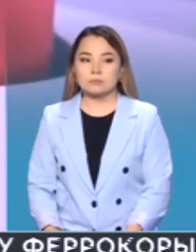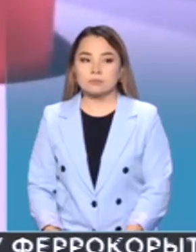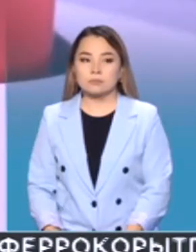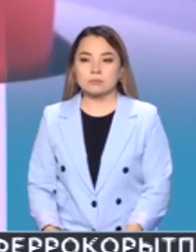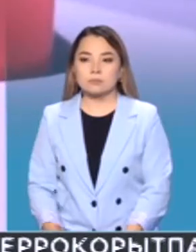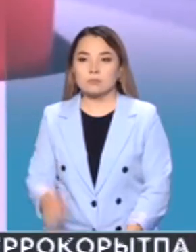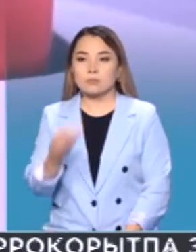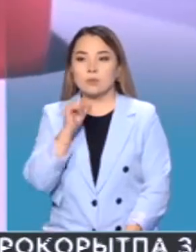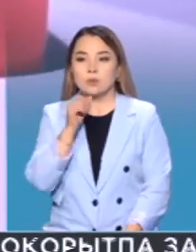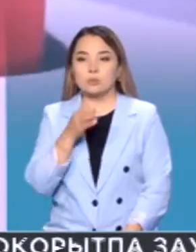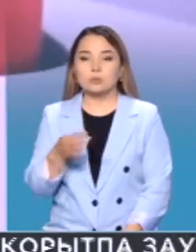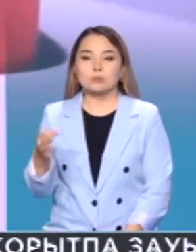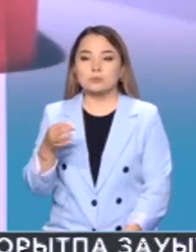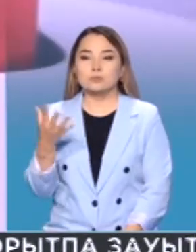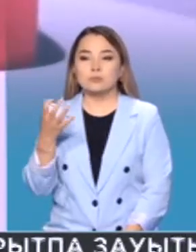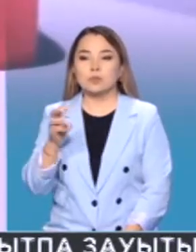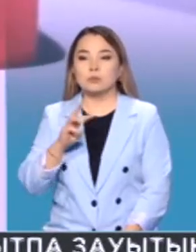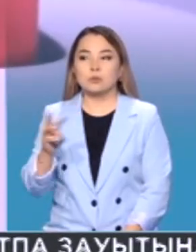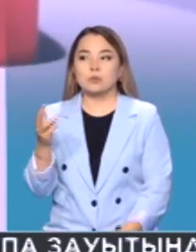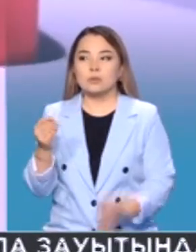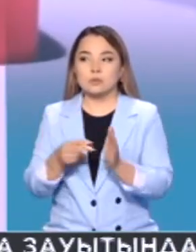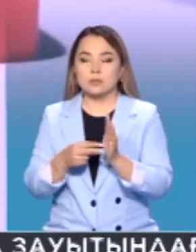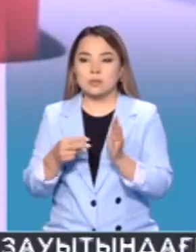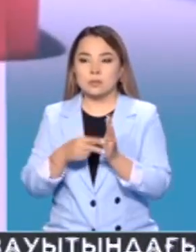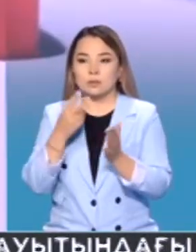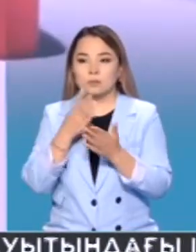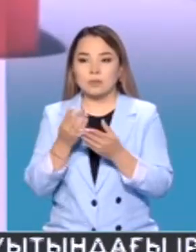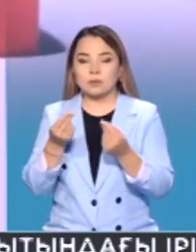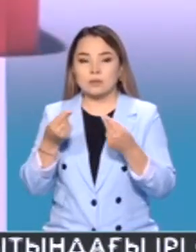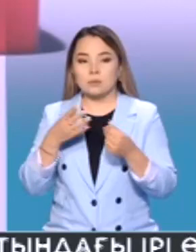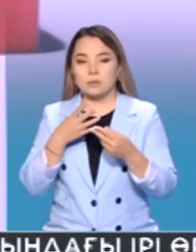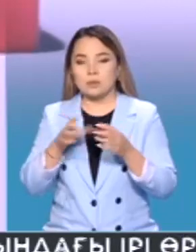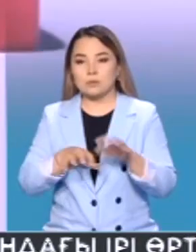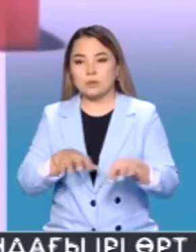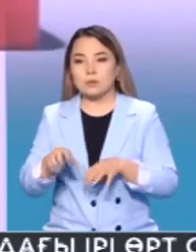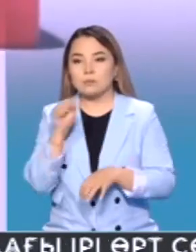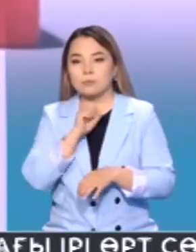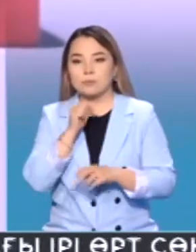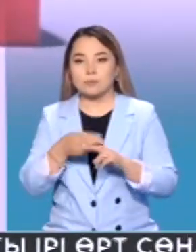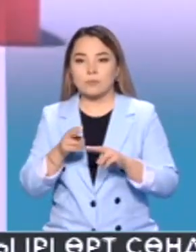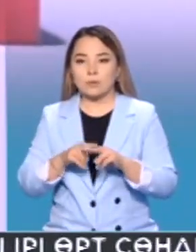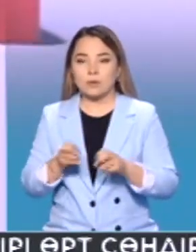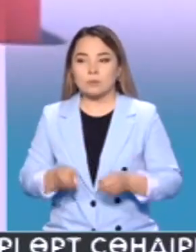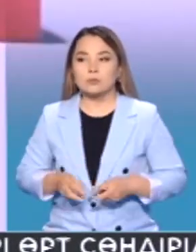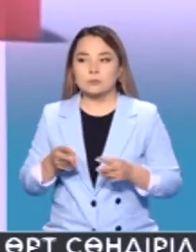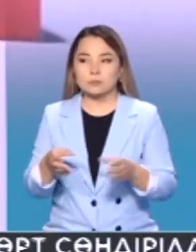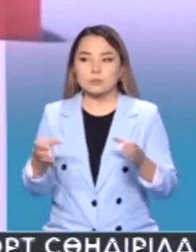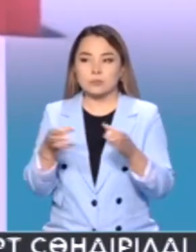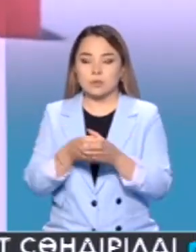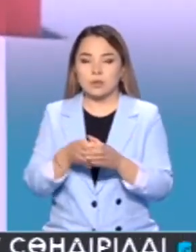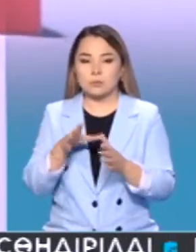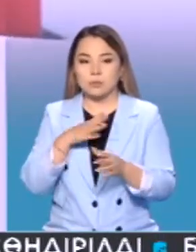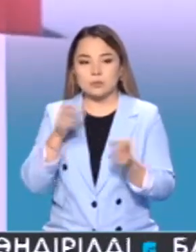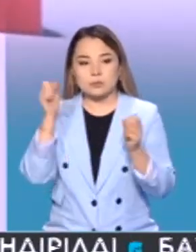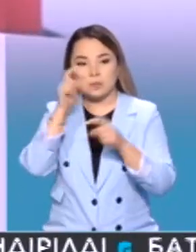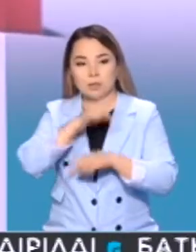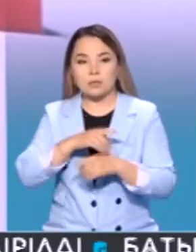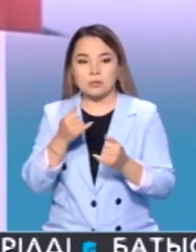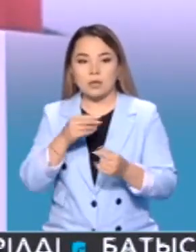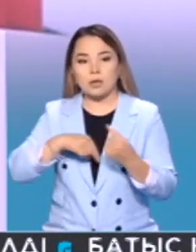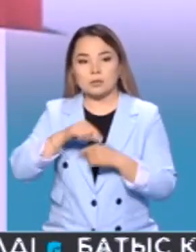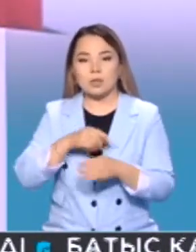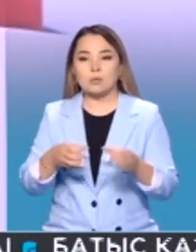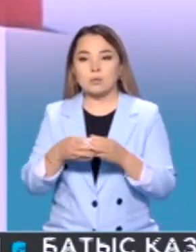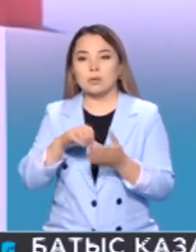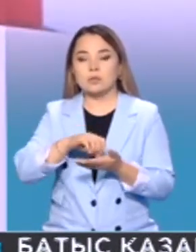Жалғастырайық, Қостанай облысында 500 миллион теңге субсидия қаржысын жымқырған қылмыстық топтың әрекеті әшкере болды. Олар өңдеуші